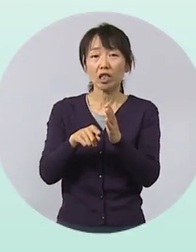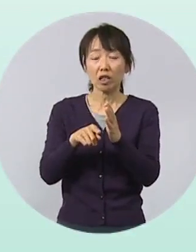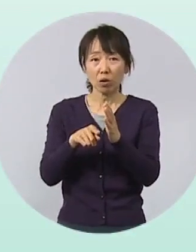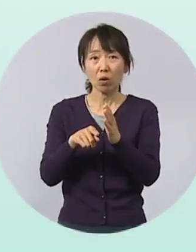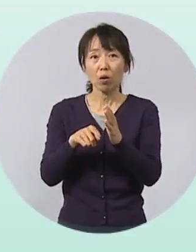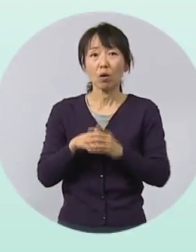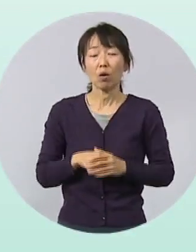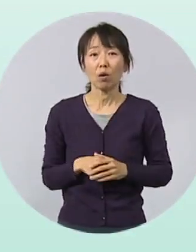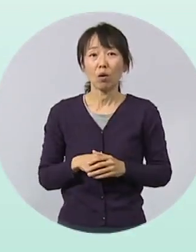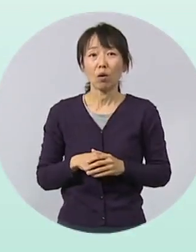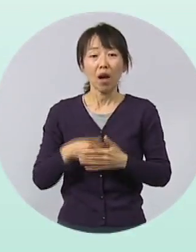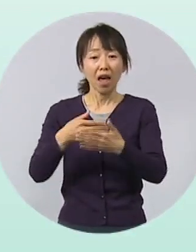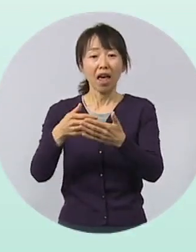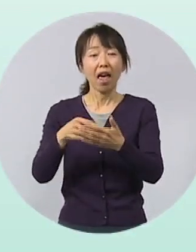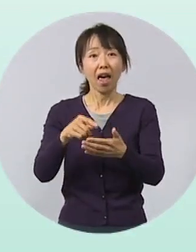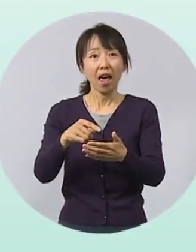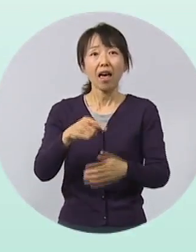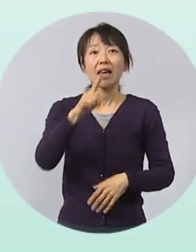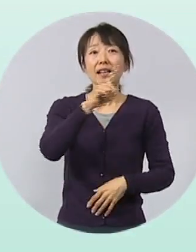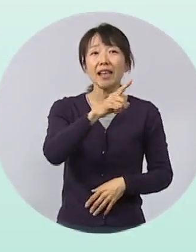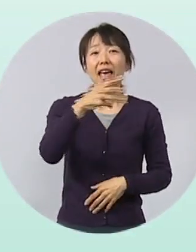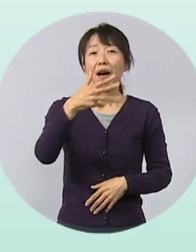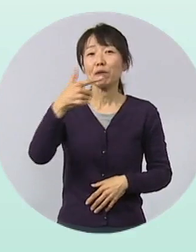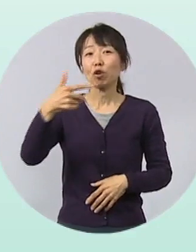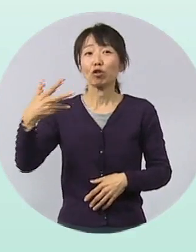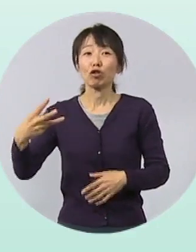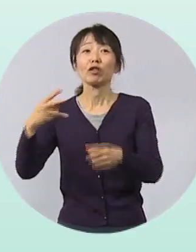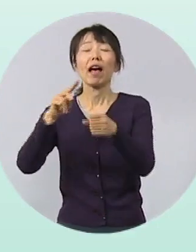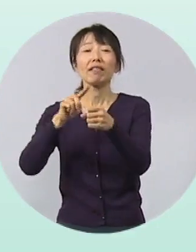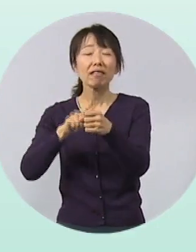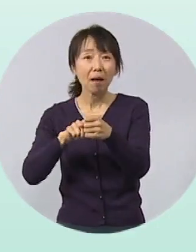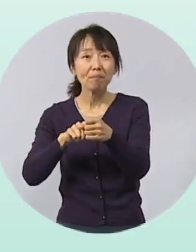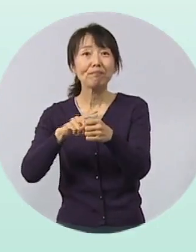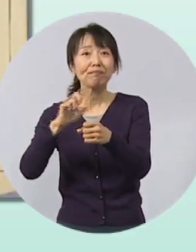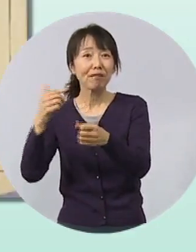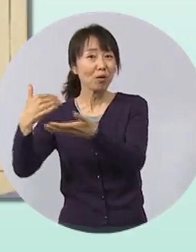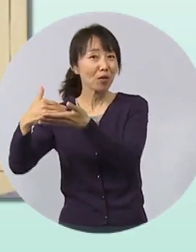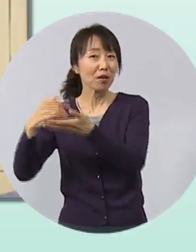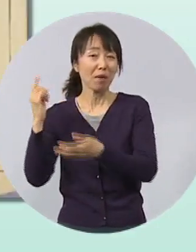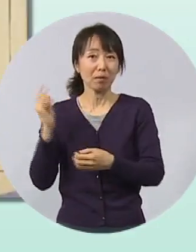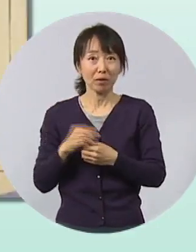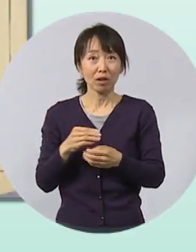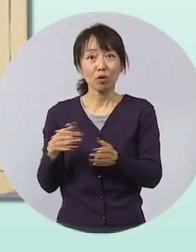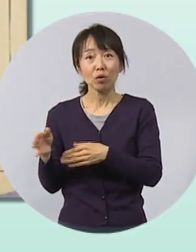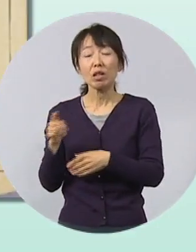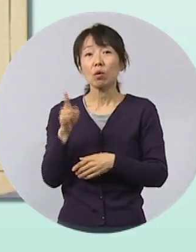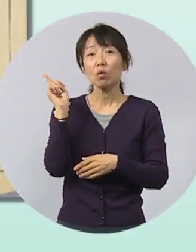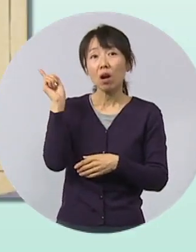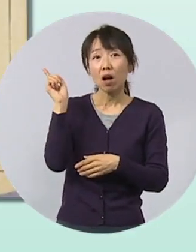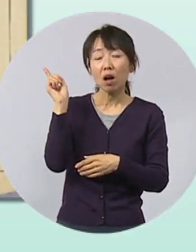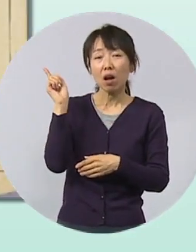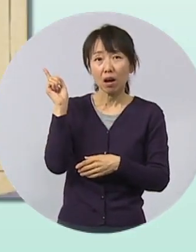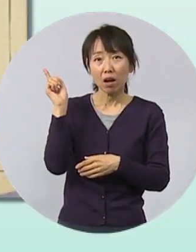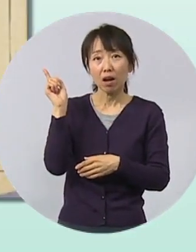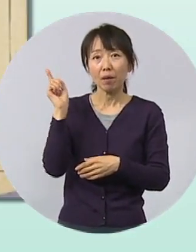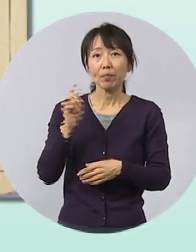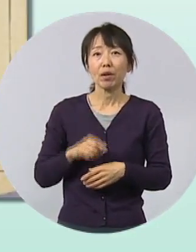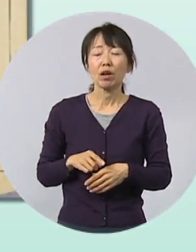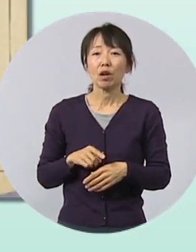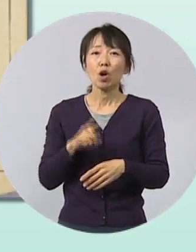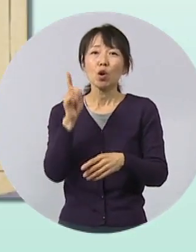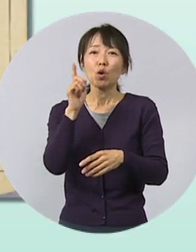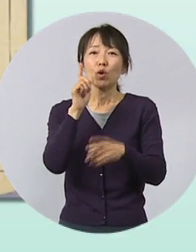のうち藤沢遊行寺1863年の作品です。 東海道名所藤沢遊行